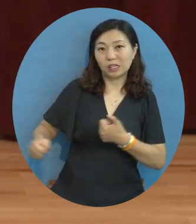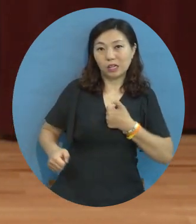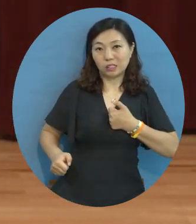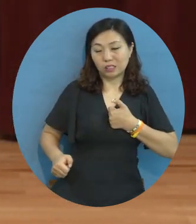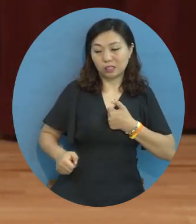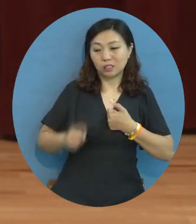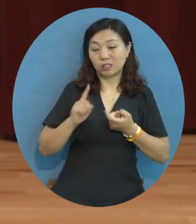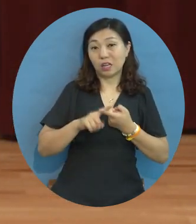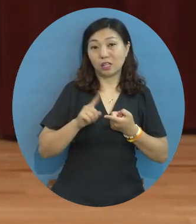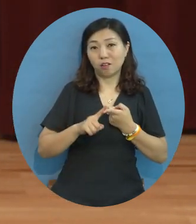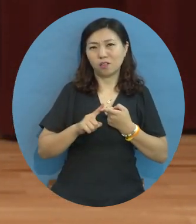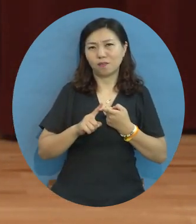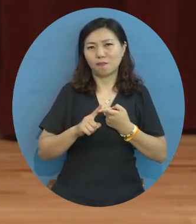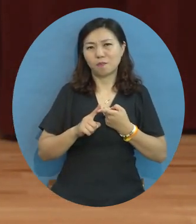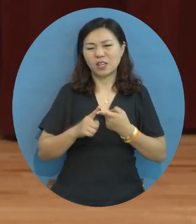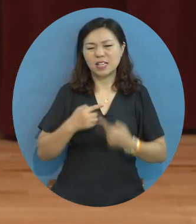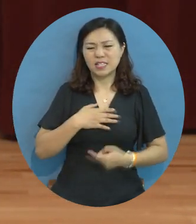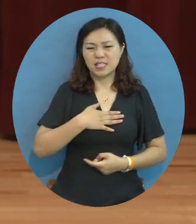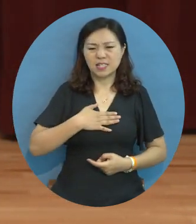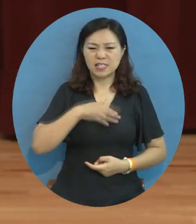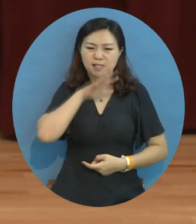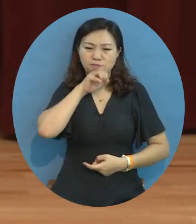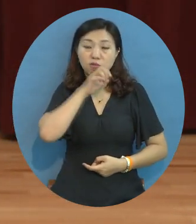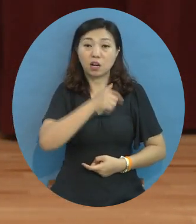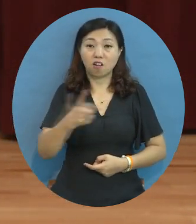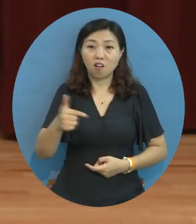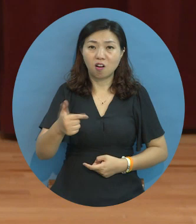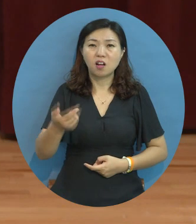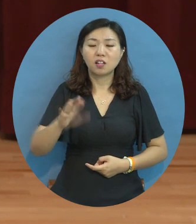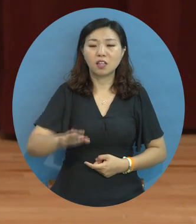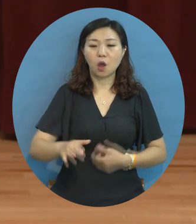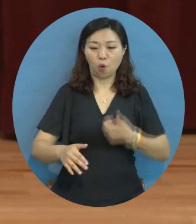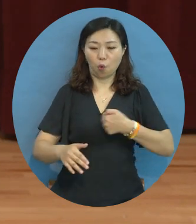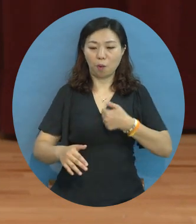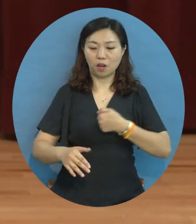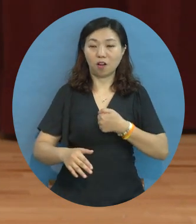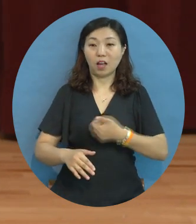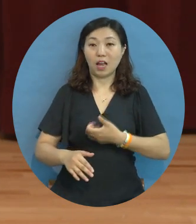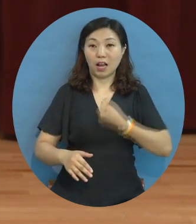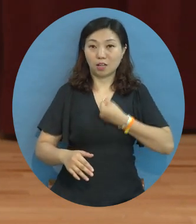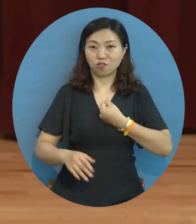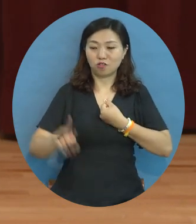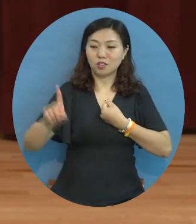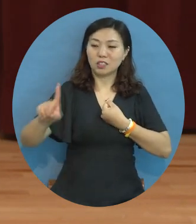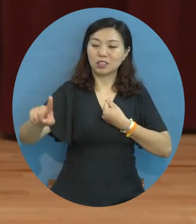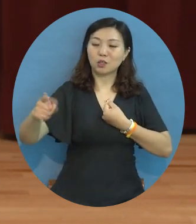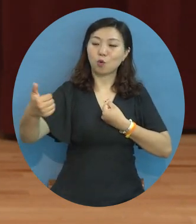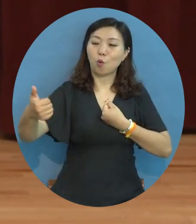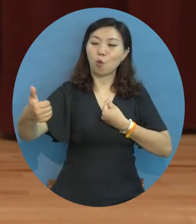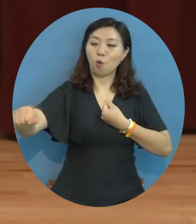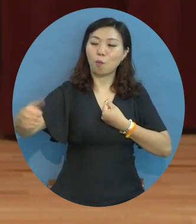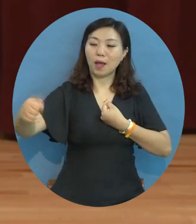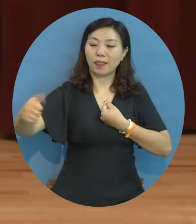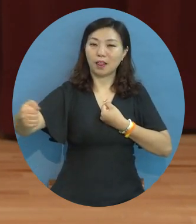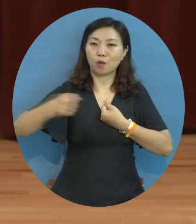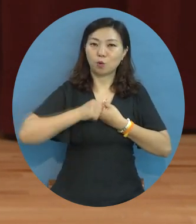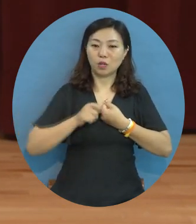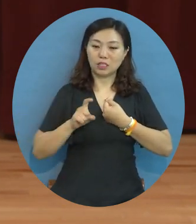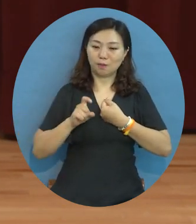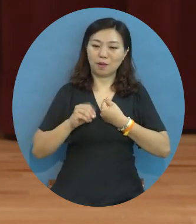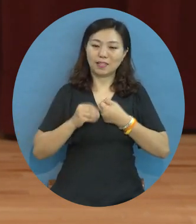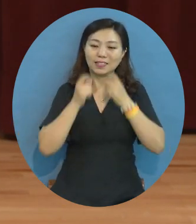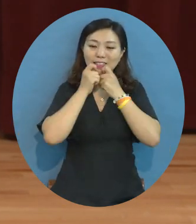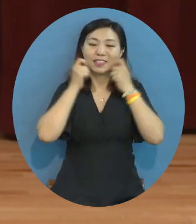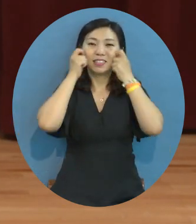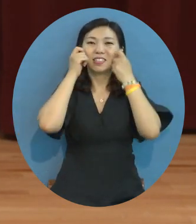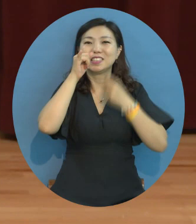원 갖는 사람 입에 미소가 돌아요. 10만 원 가지고 미소가 돌래? 50만 원 가지고 인상 쓸래?